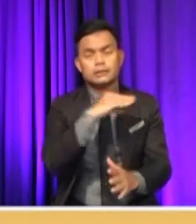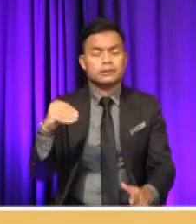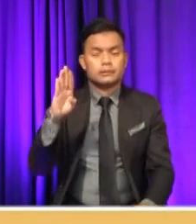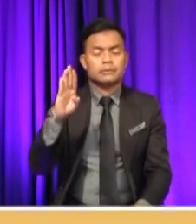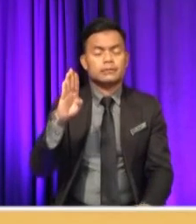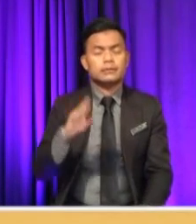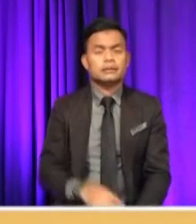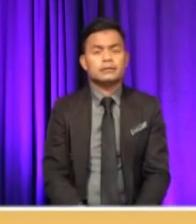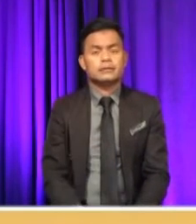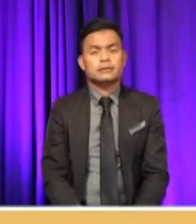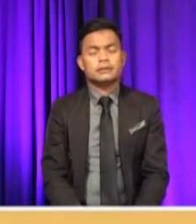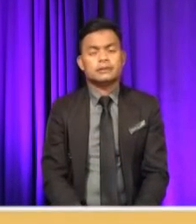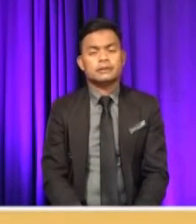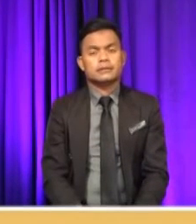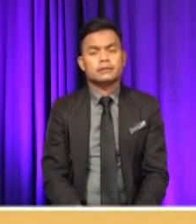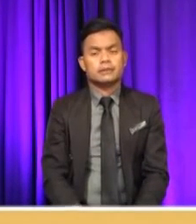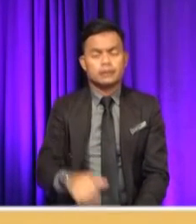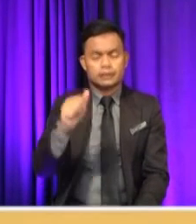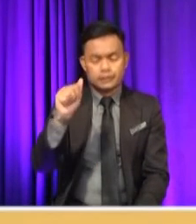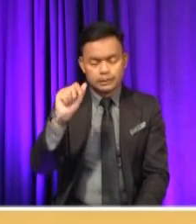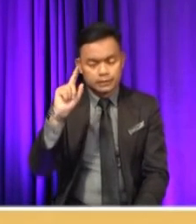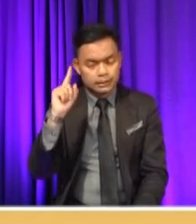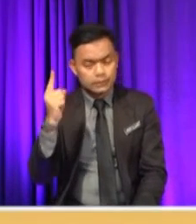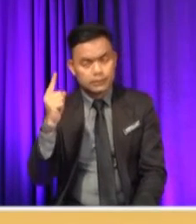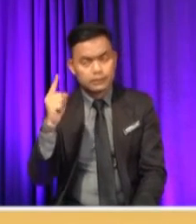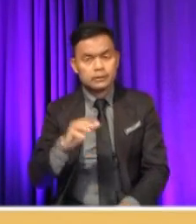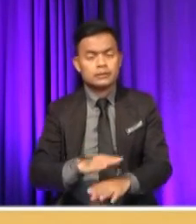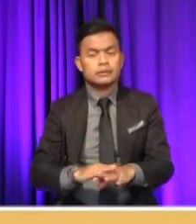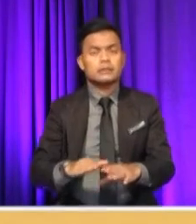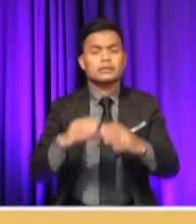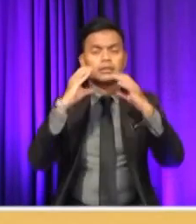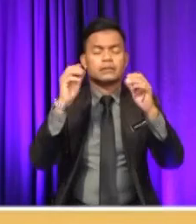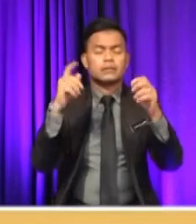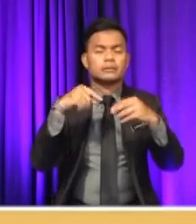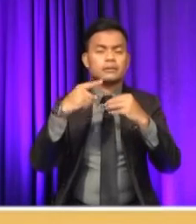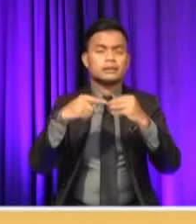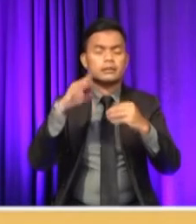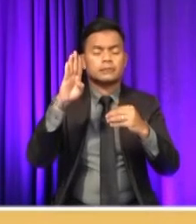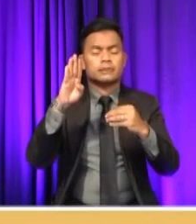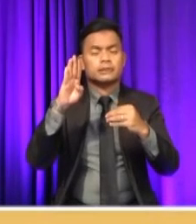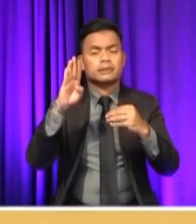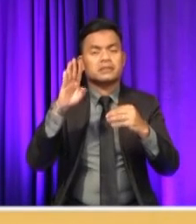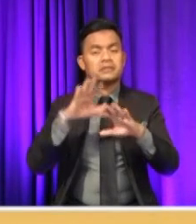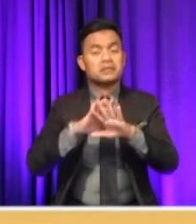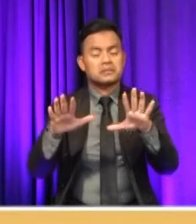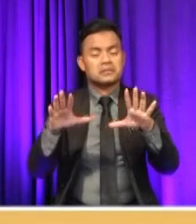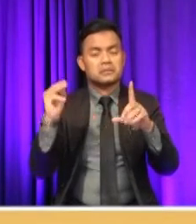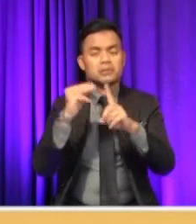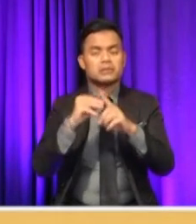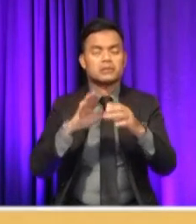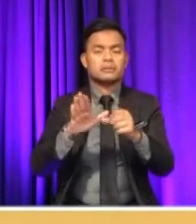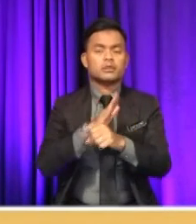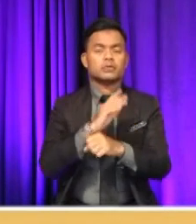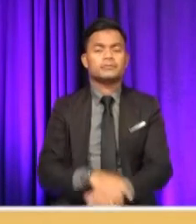rasa rajah A, awak bagi penerangan rajah A saja, tak terangkan tentang rajah B. Nanti tak dapat markah penuh. Okey, dan last sekali